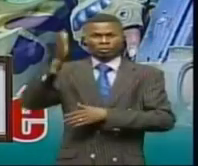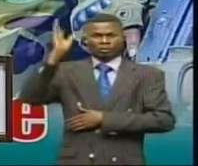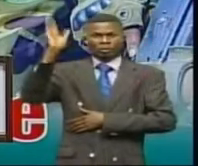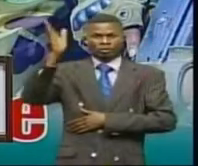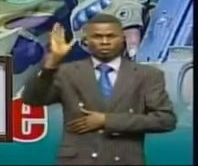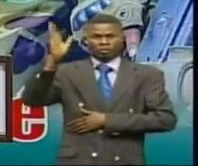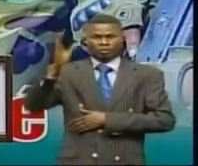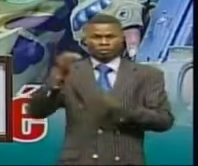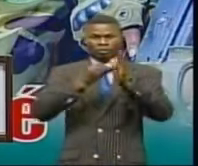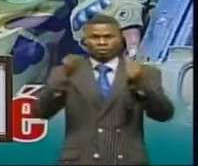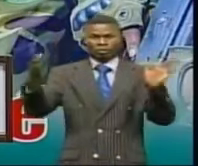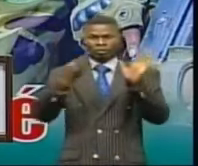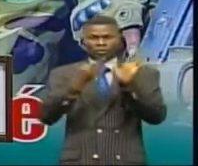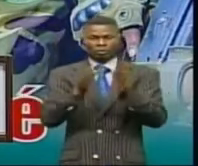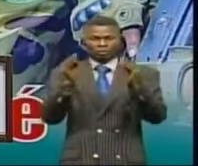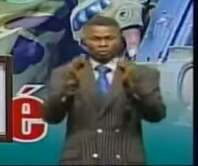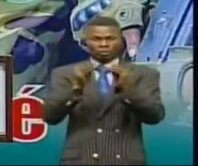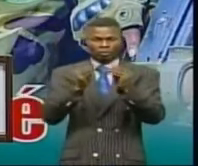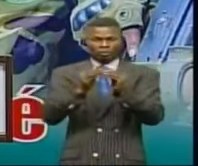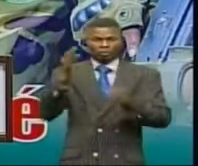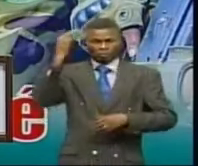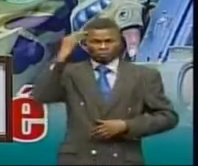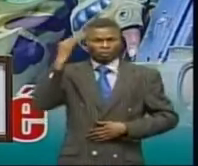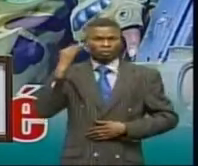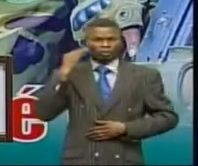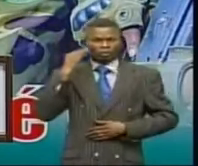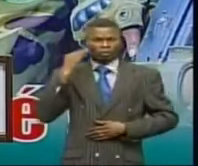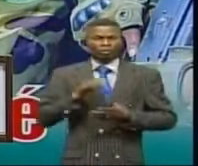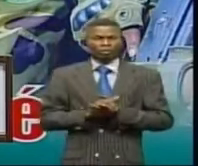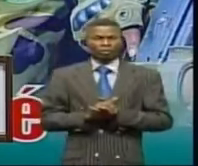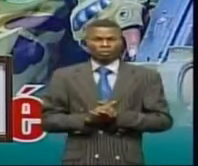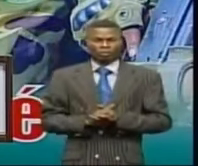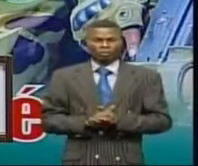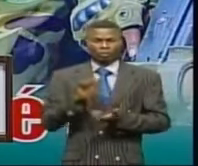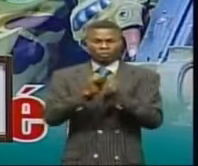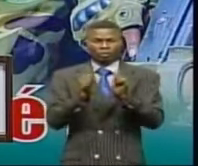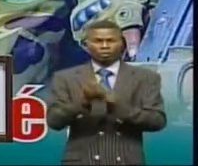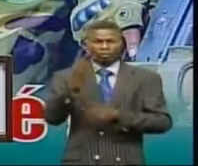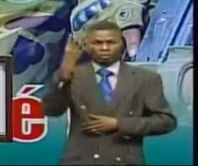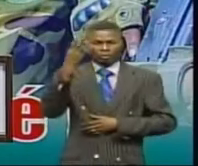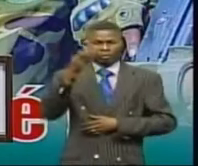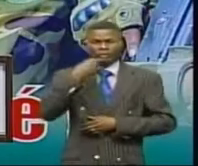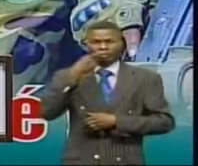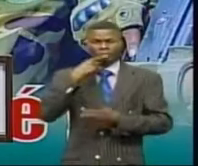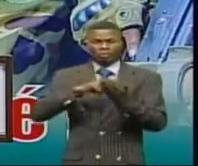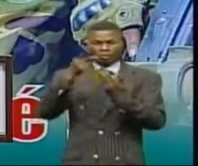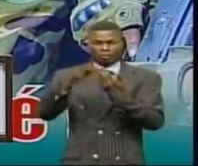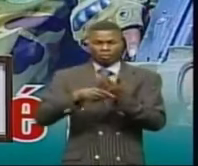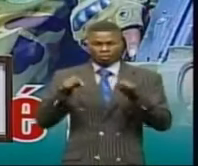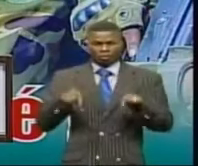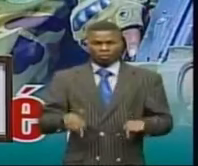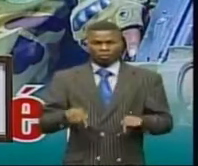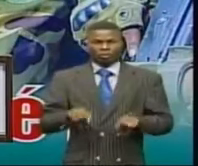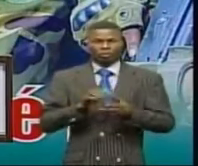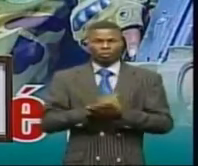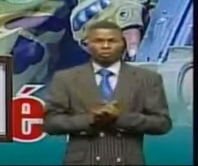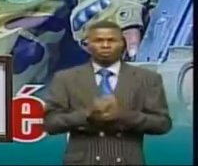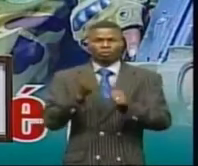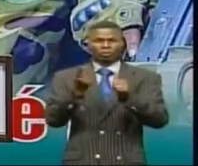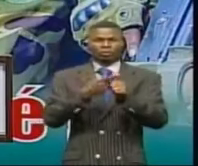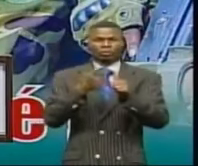la 78e réunion du Conseil de ministres. Quatre points étaient inscrits à l'ordre du jour, à